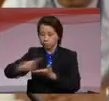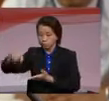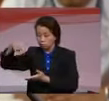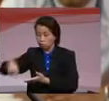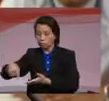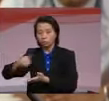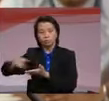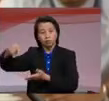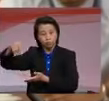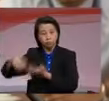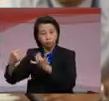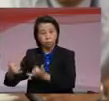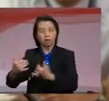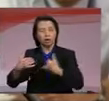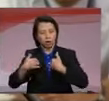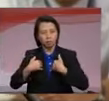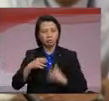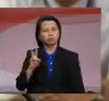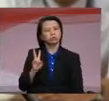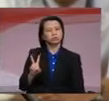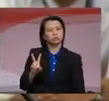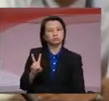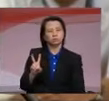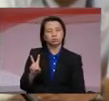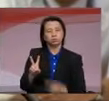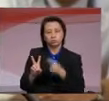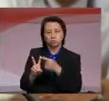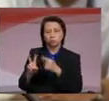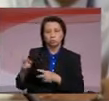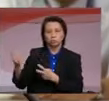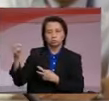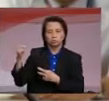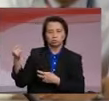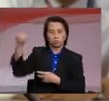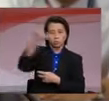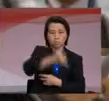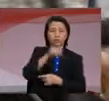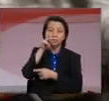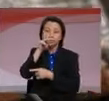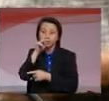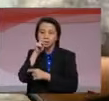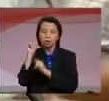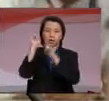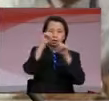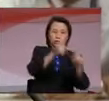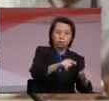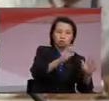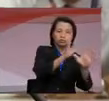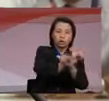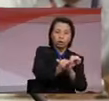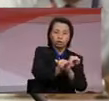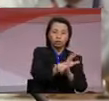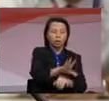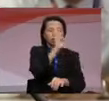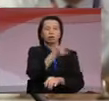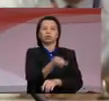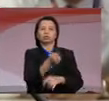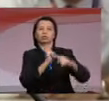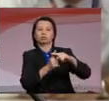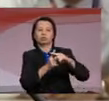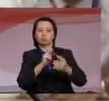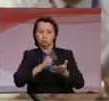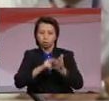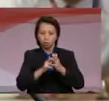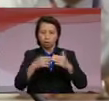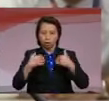ada dua yang travel dari Kedah ke Sarawak yang tested positif di Sarawak. Jadi adakah ini bermakna